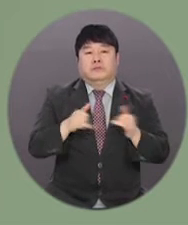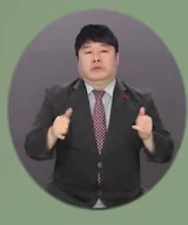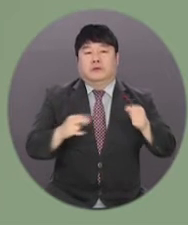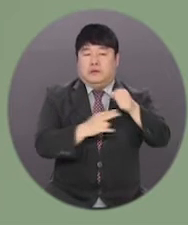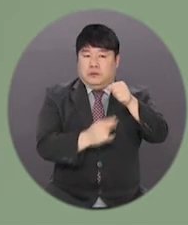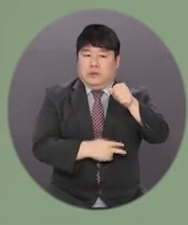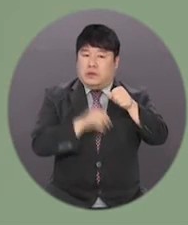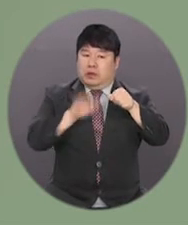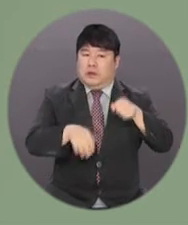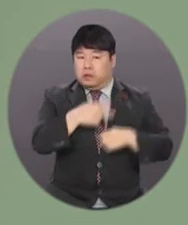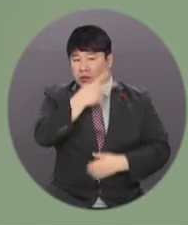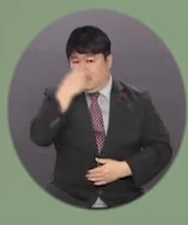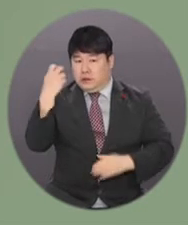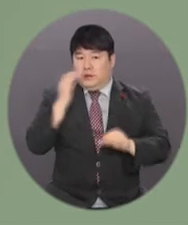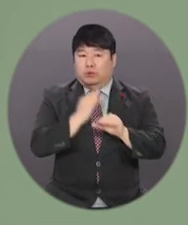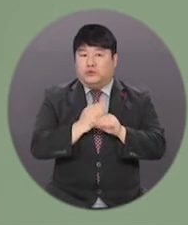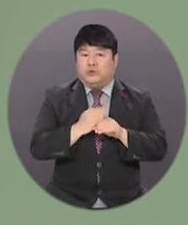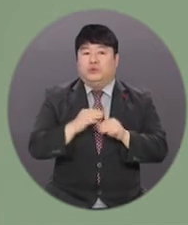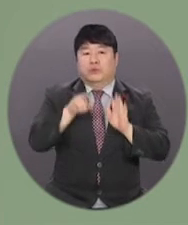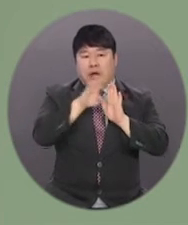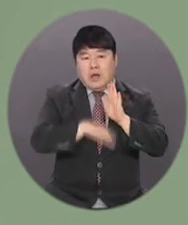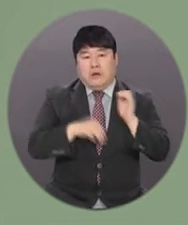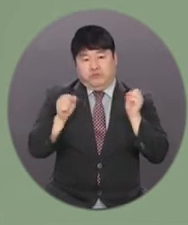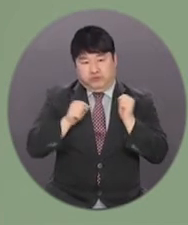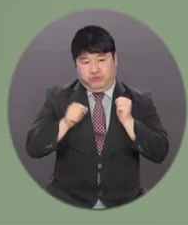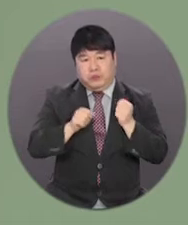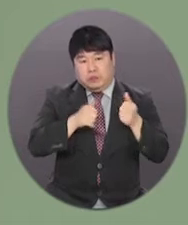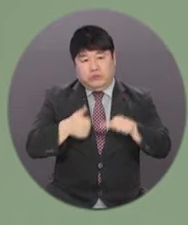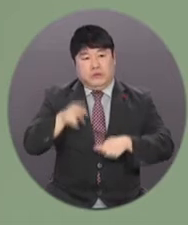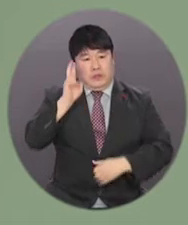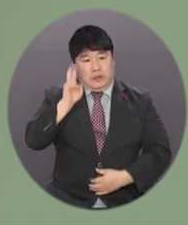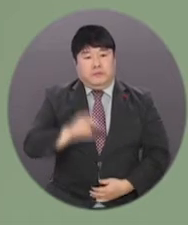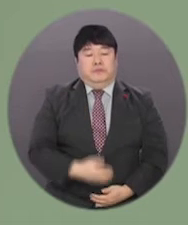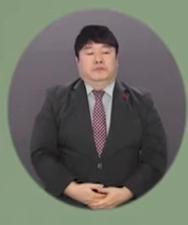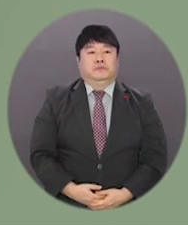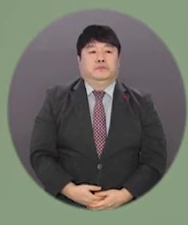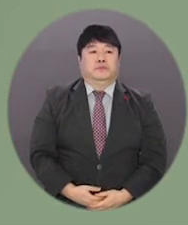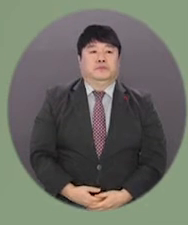다리 아래서 잠을 자다 영하의 추위에 숨진 것으로 보고 있습니다.